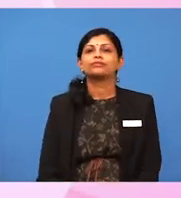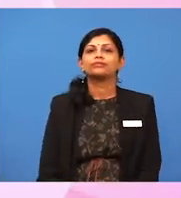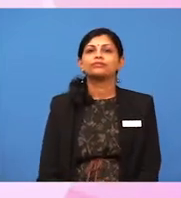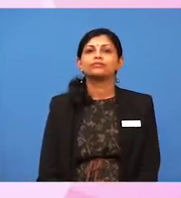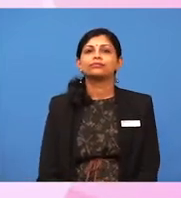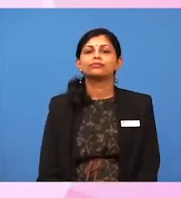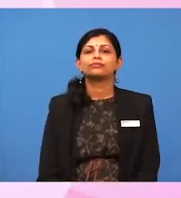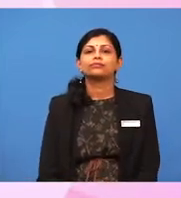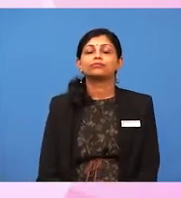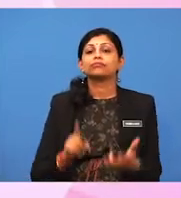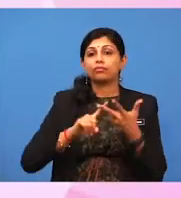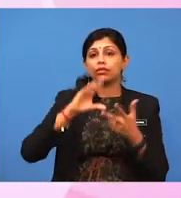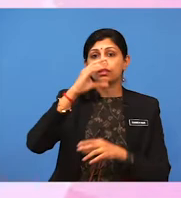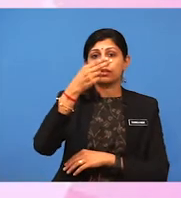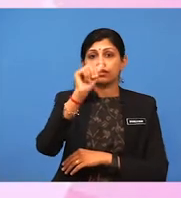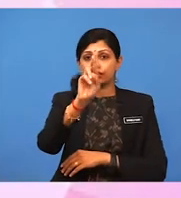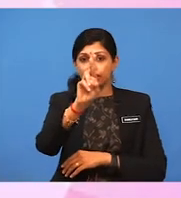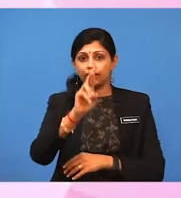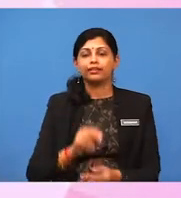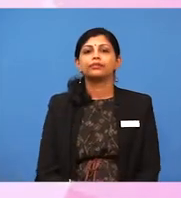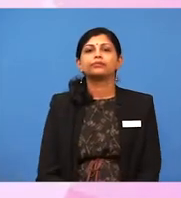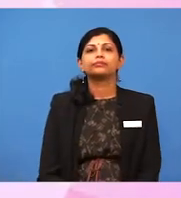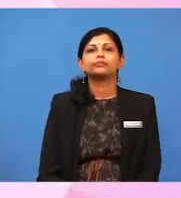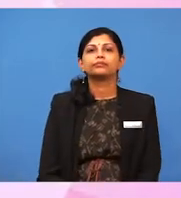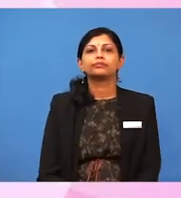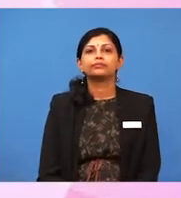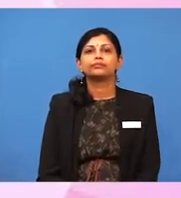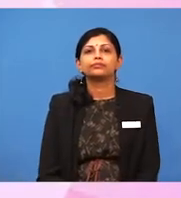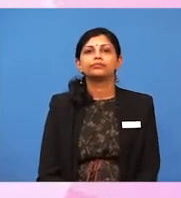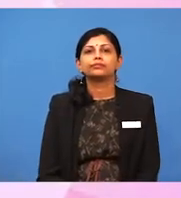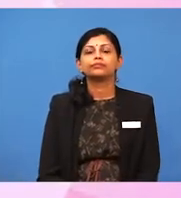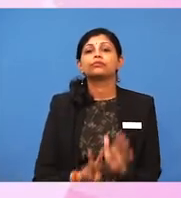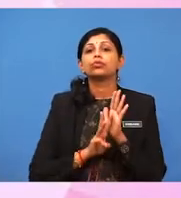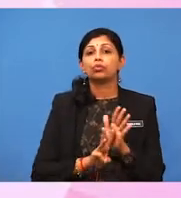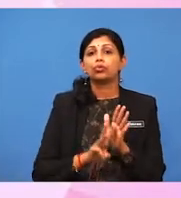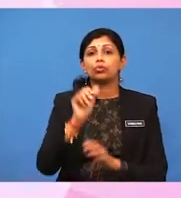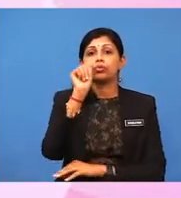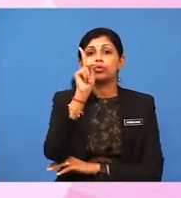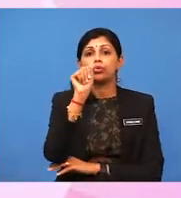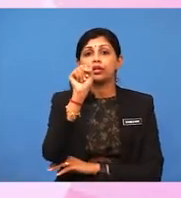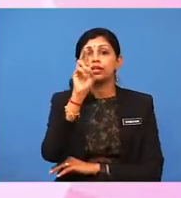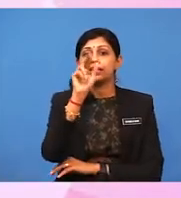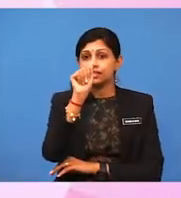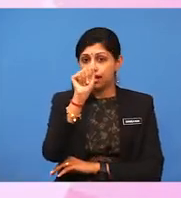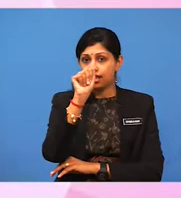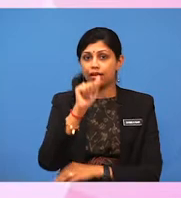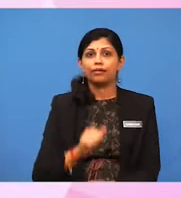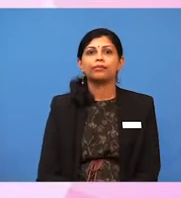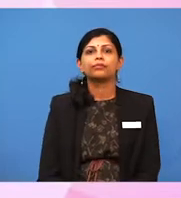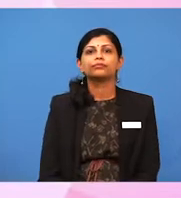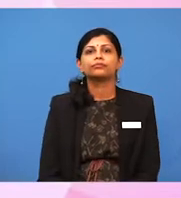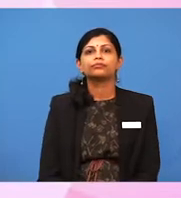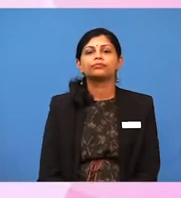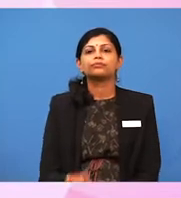78.90. Ketiga ialah char. Char ialah jenis data yang digunakan untuk mewakili